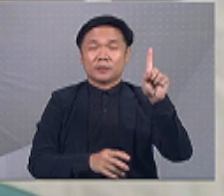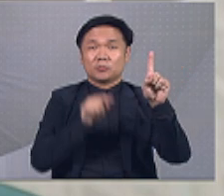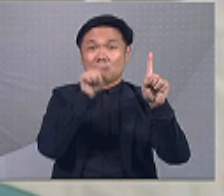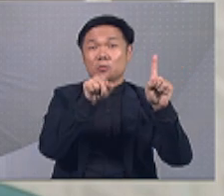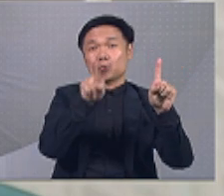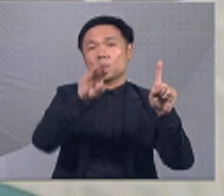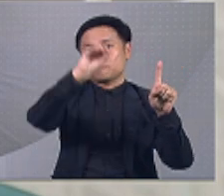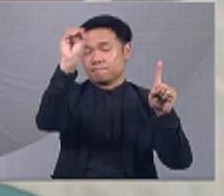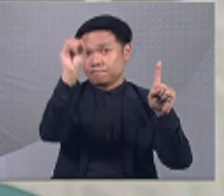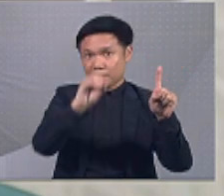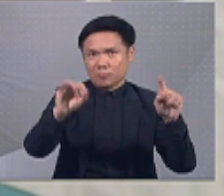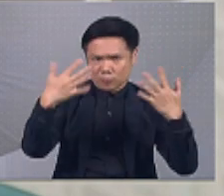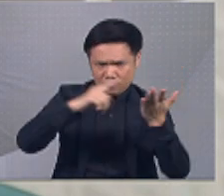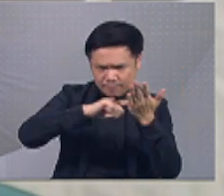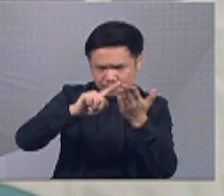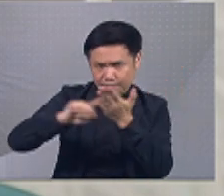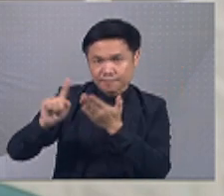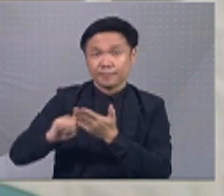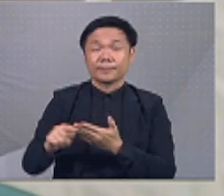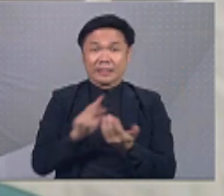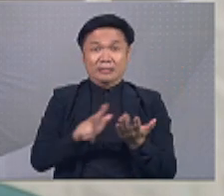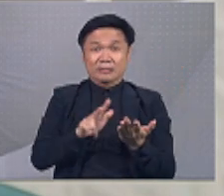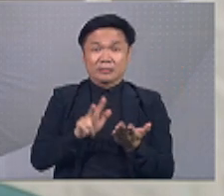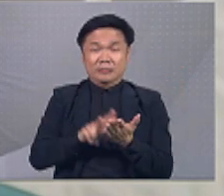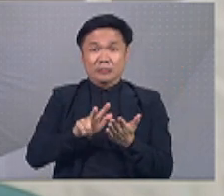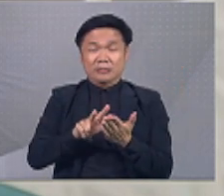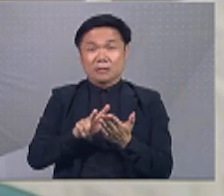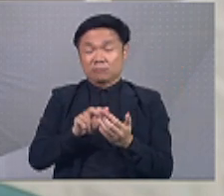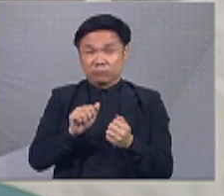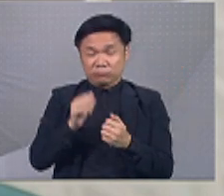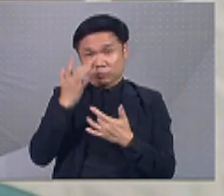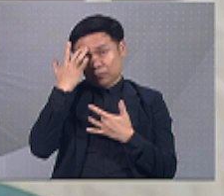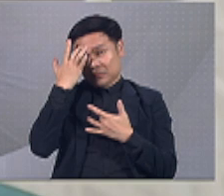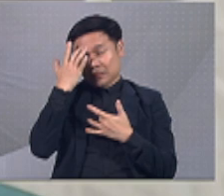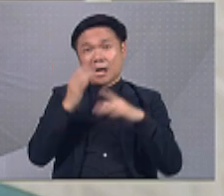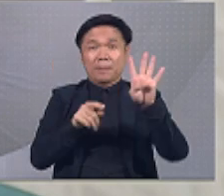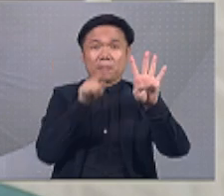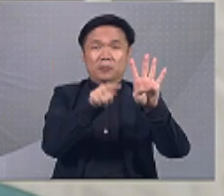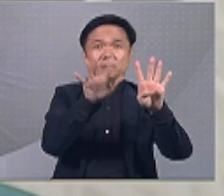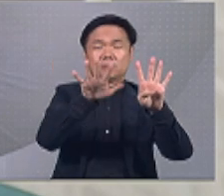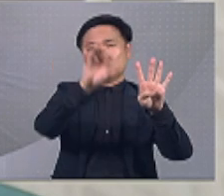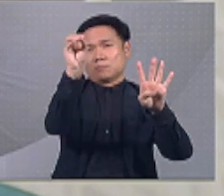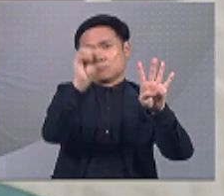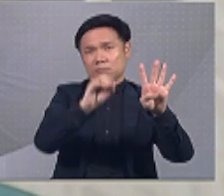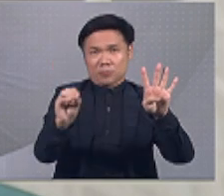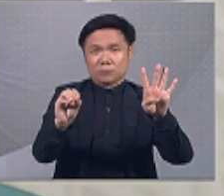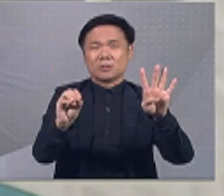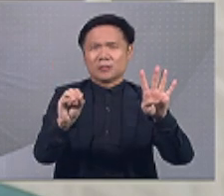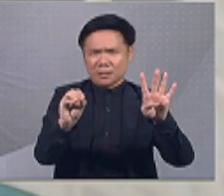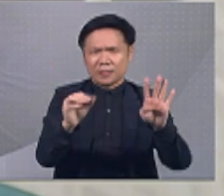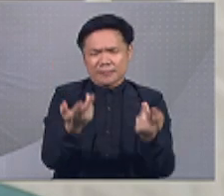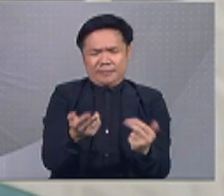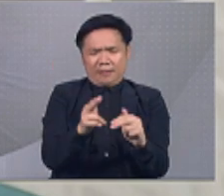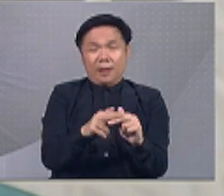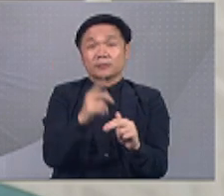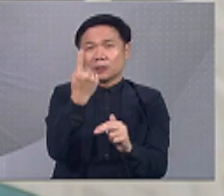jumlah kios yang possible a668 yaitu bersama dengan 45 peratus yaitu ada pertambahan satu